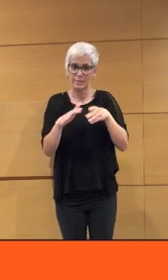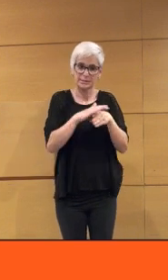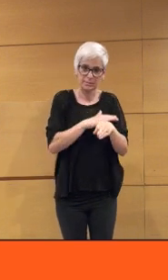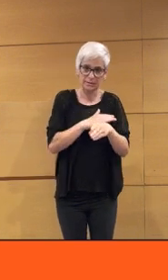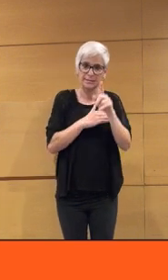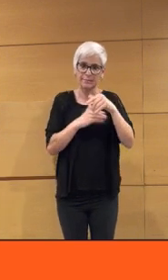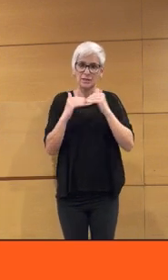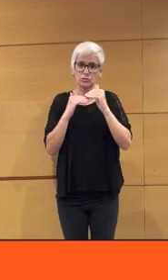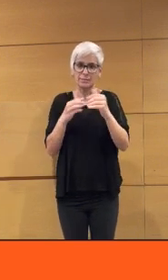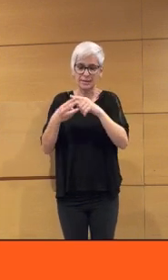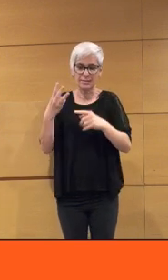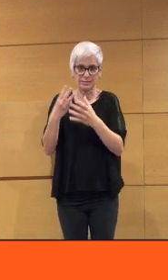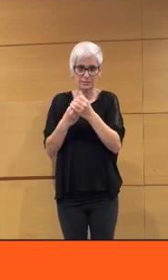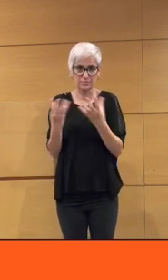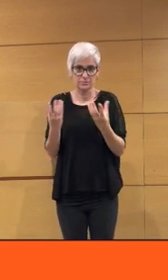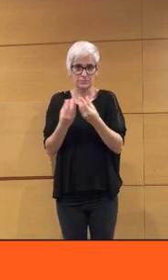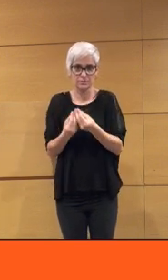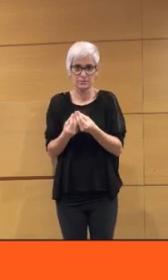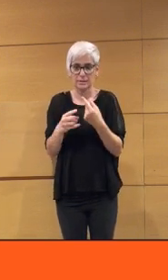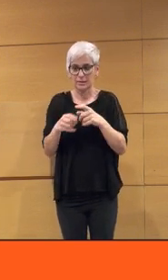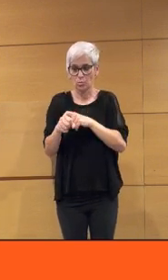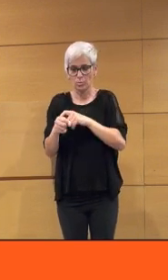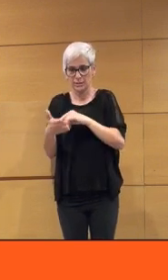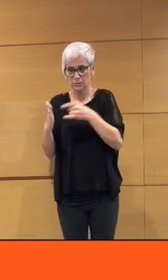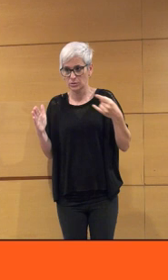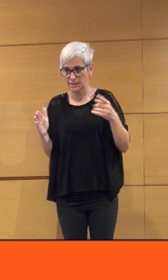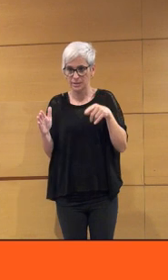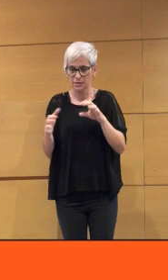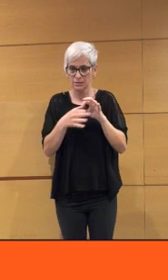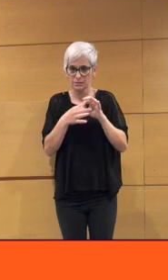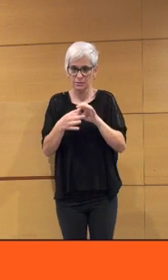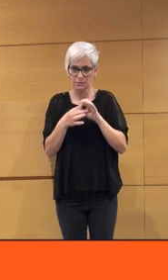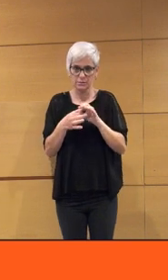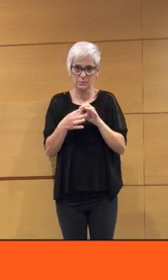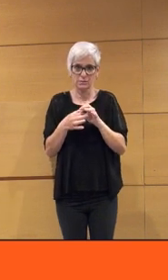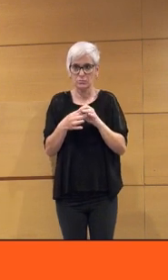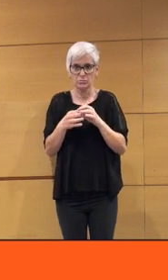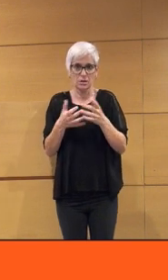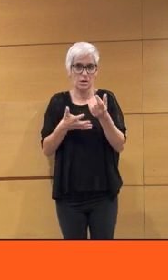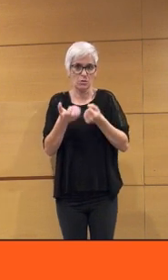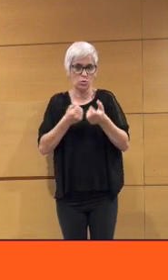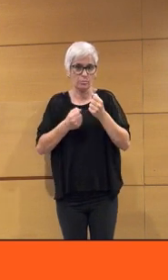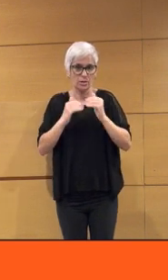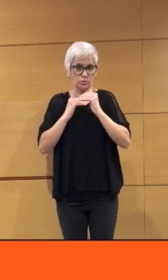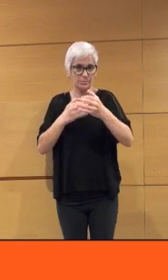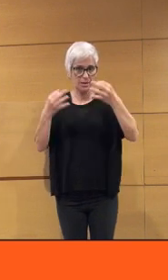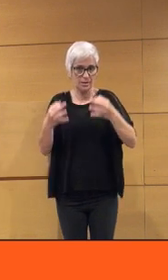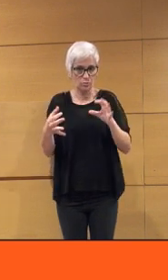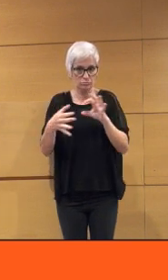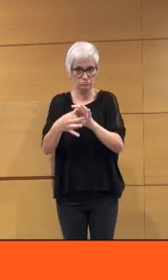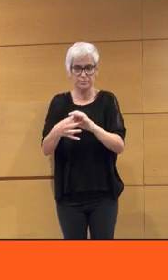la sostenibilitat, perquè el desenvolupament tecnològic ha d'anar també vinculat a una economia sostenible.